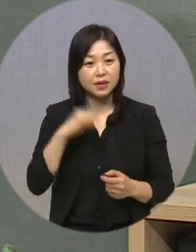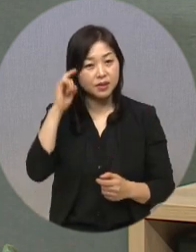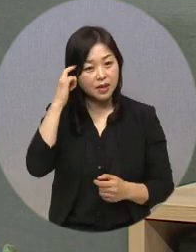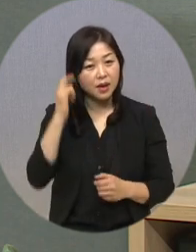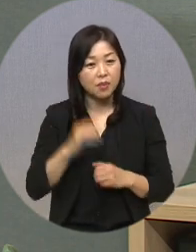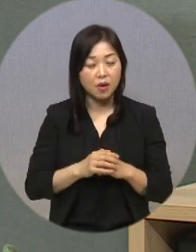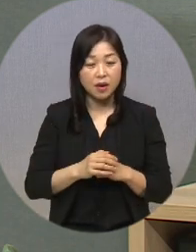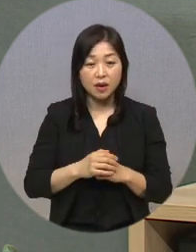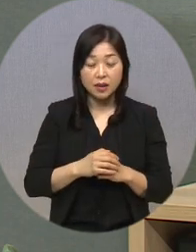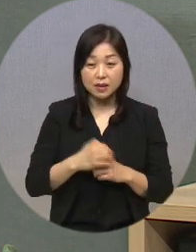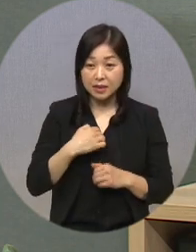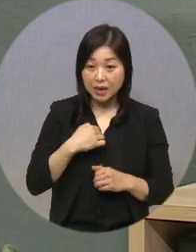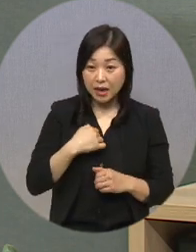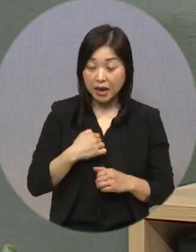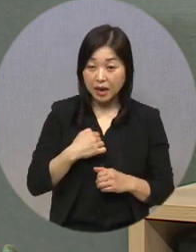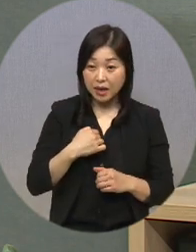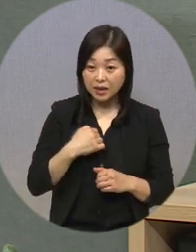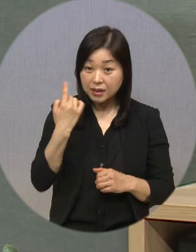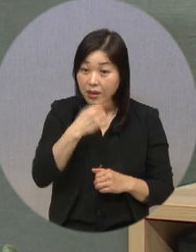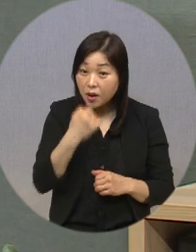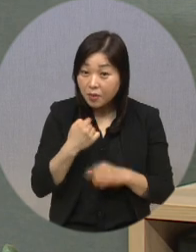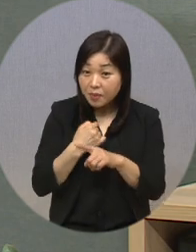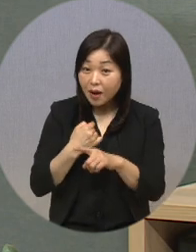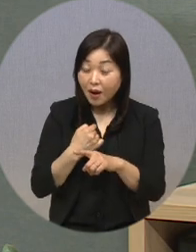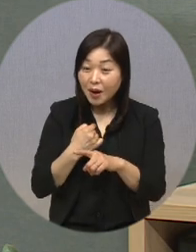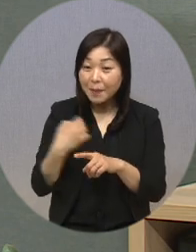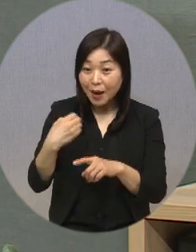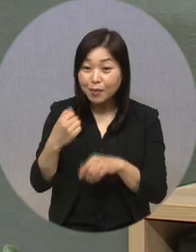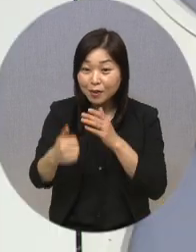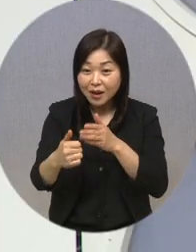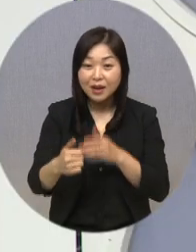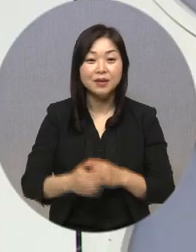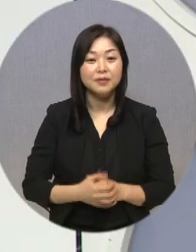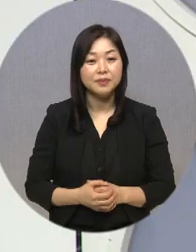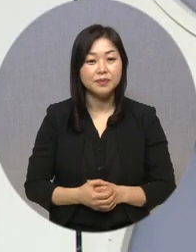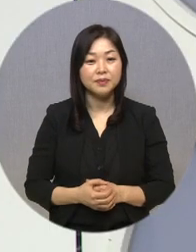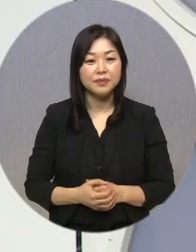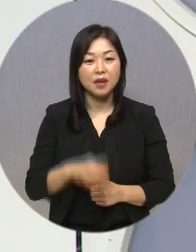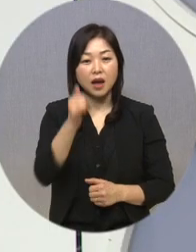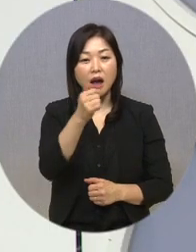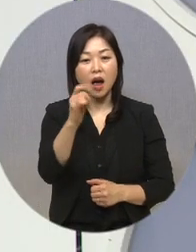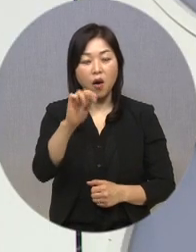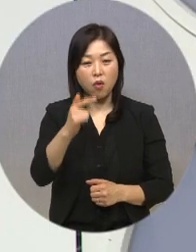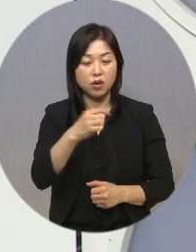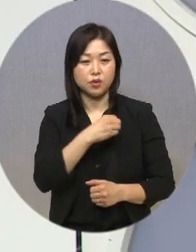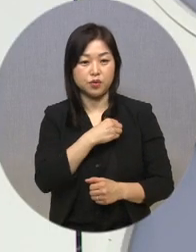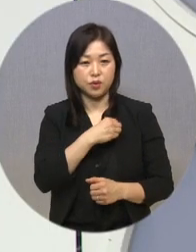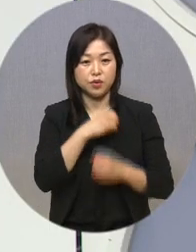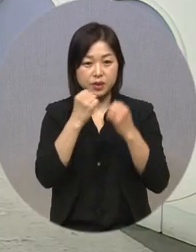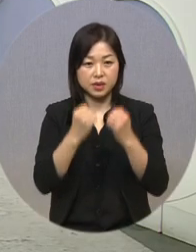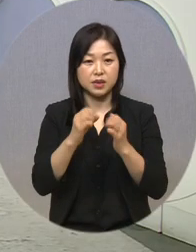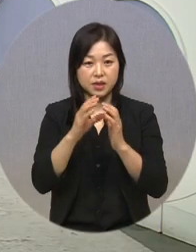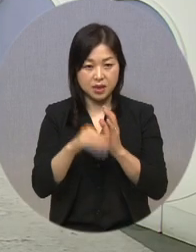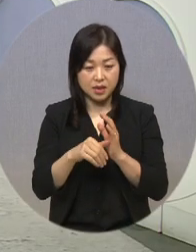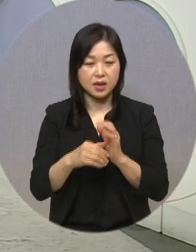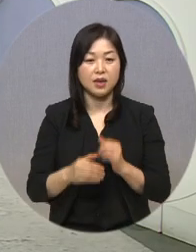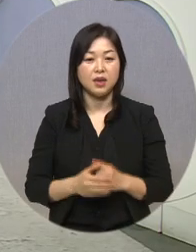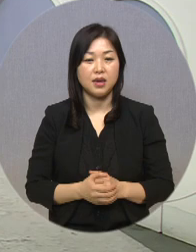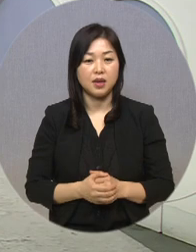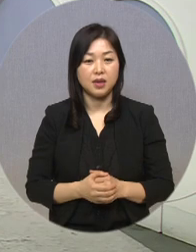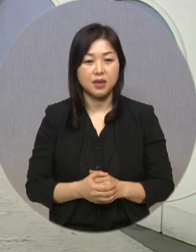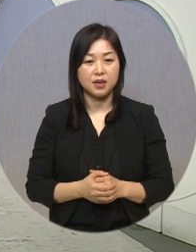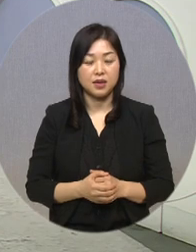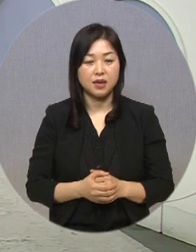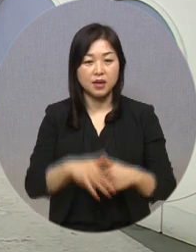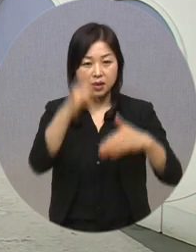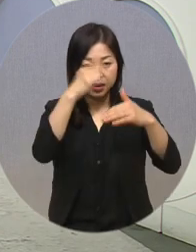틀리면 아니라고 그러세요. 그 말씀 중에 하원의원으로 계시면서 지하